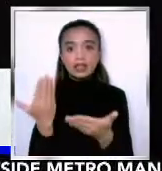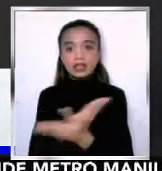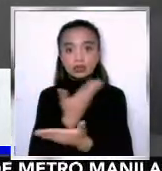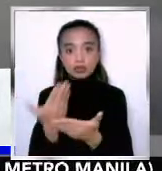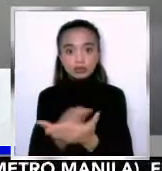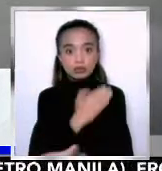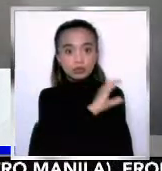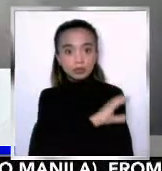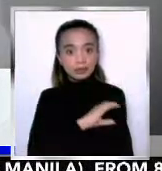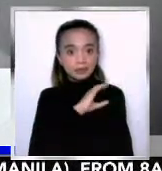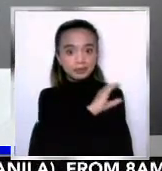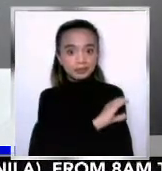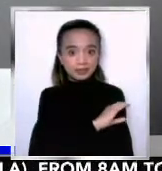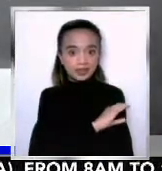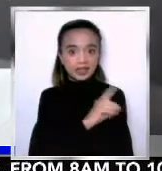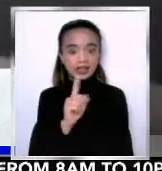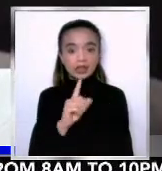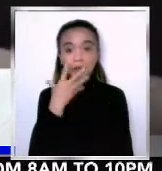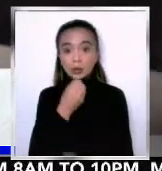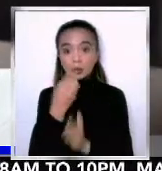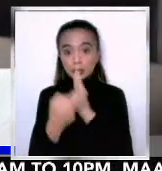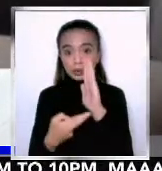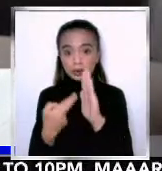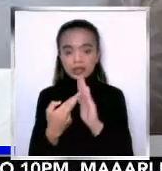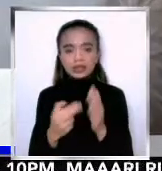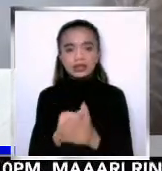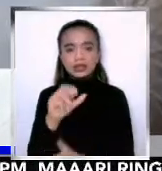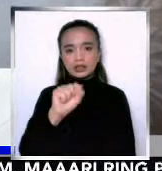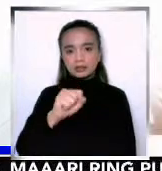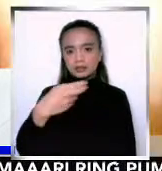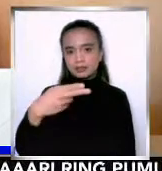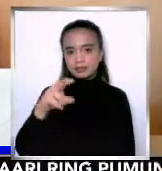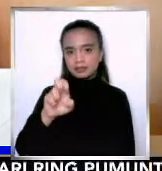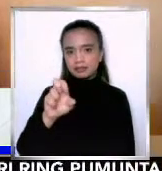aabangan na gagampanan ni Cheryl Cruz.